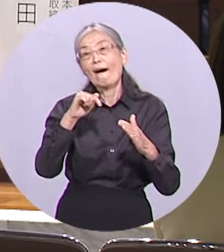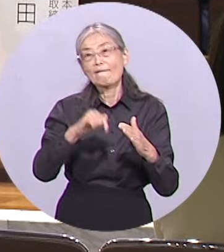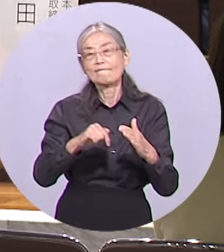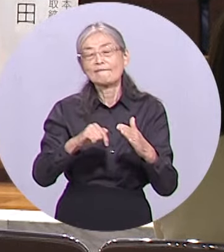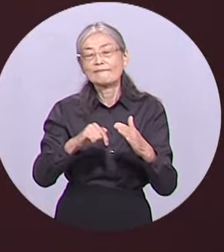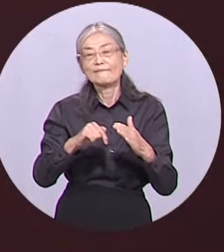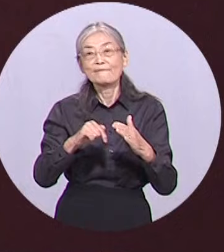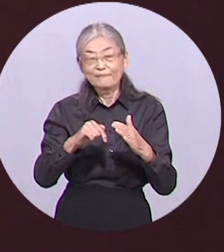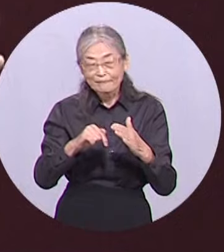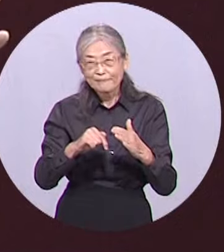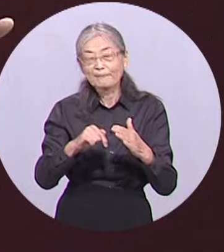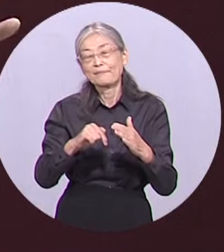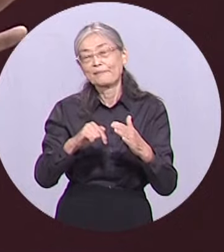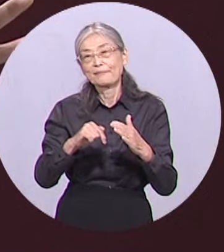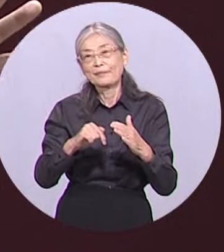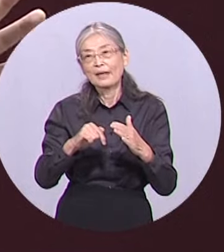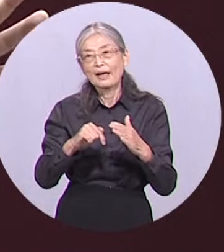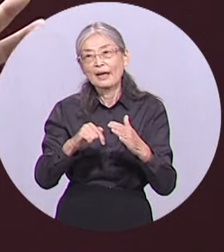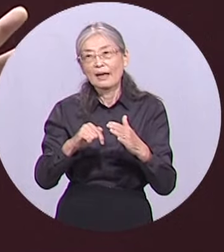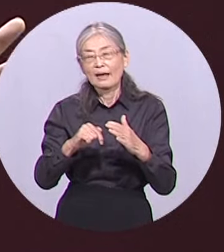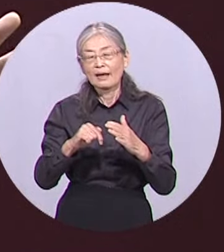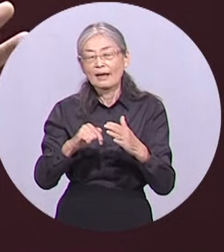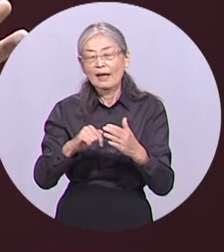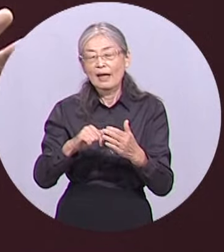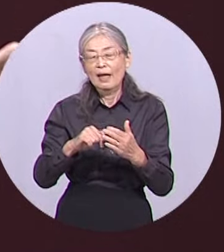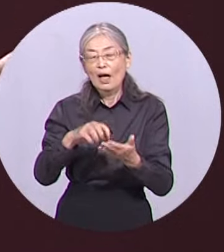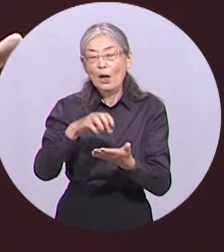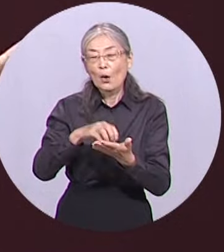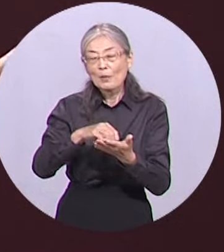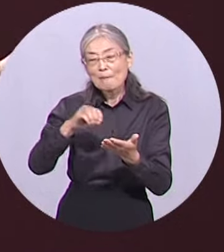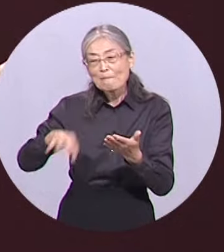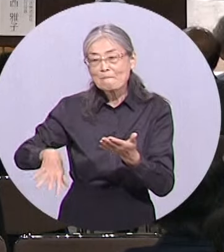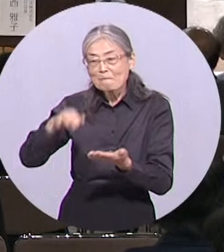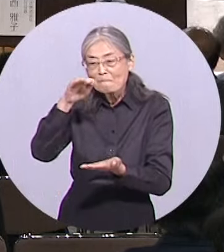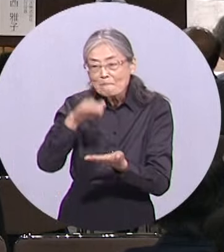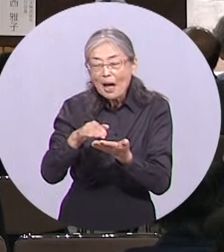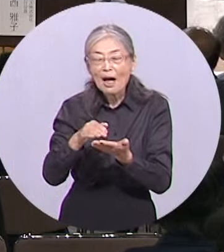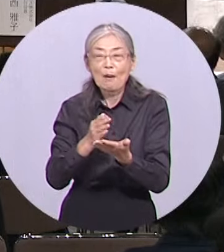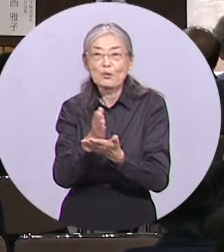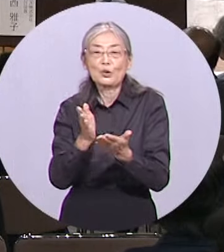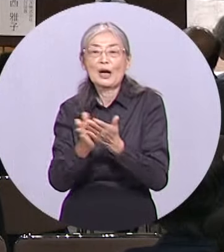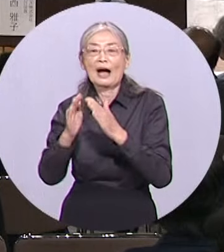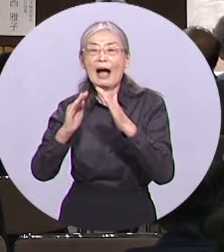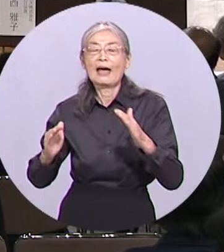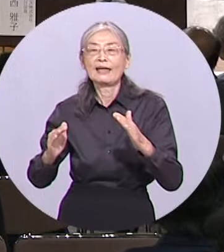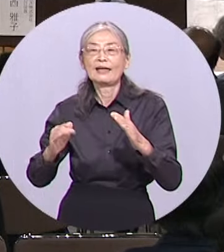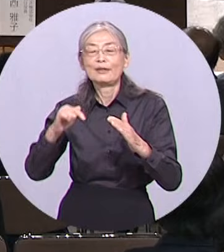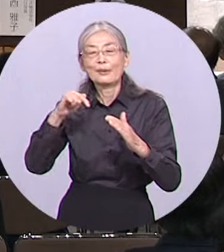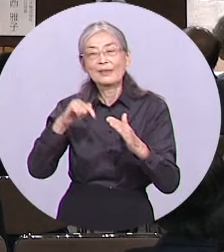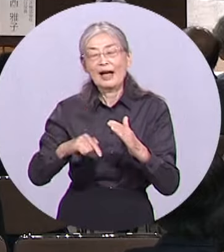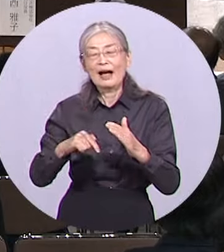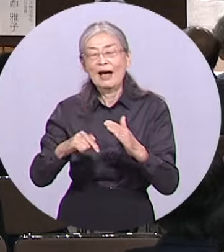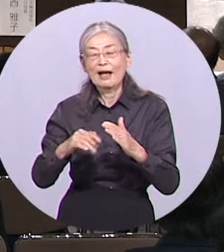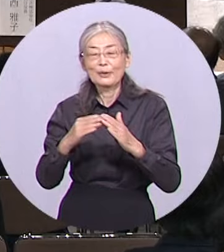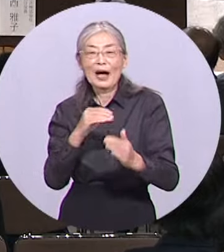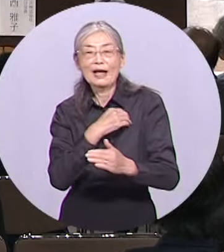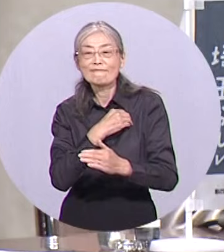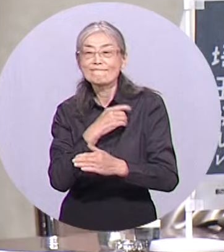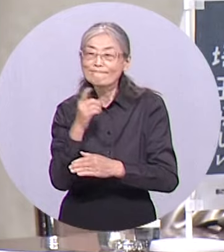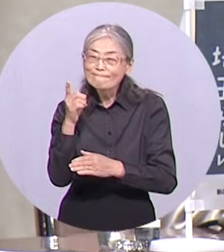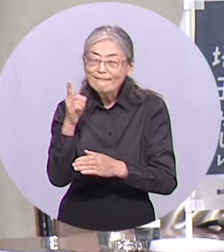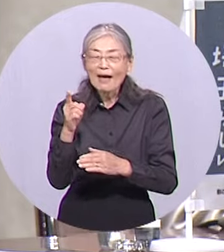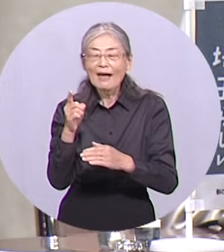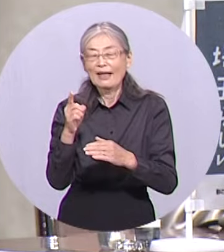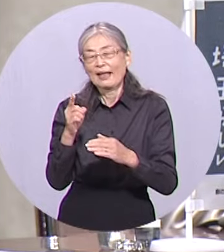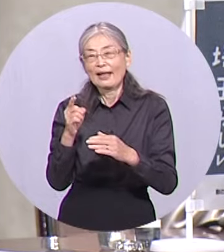そのうちの一つがサーキュラーエコノミー推進分科会、ここに会員として大日本印刷様には入っ